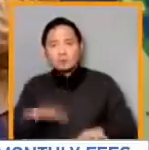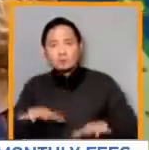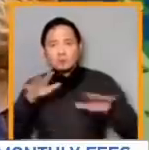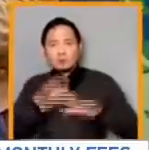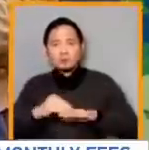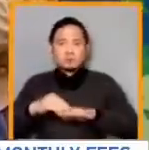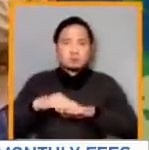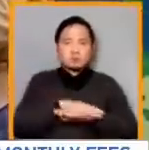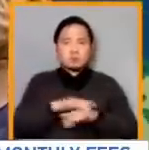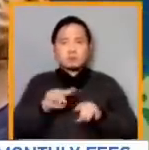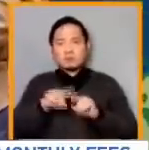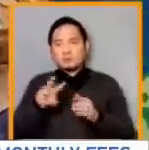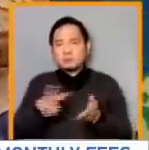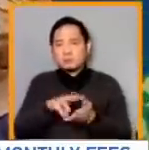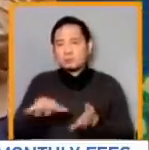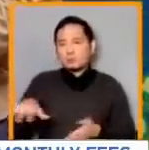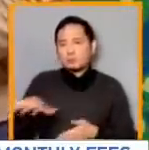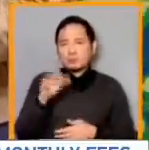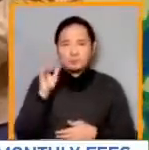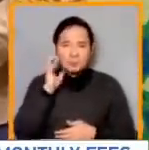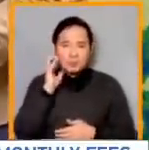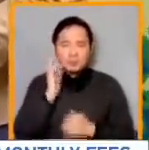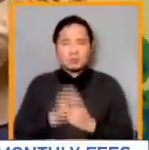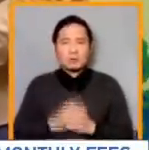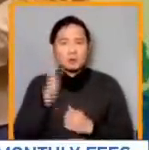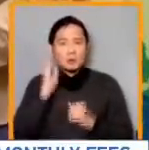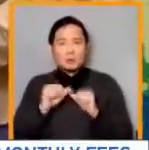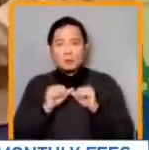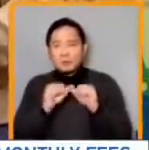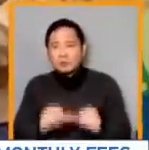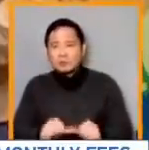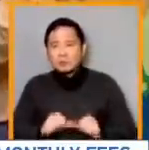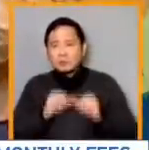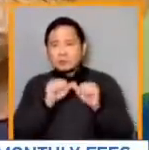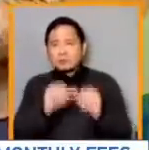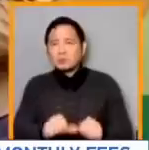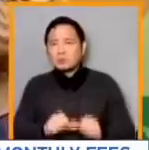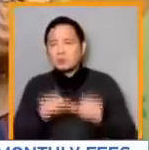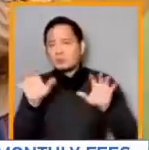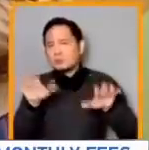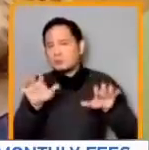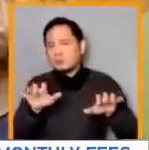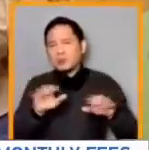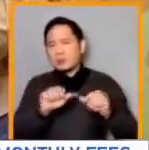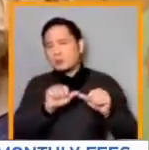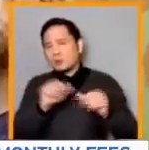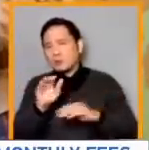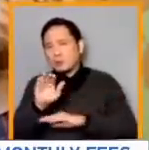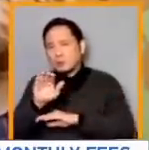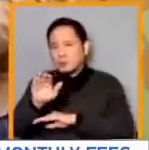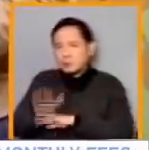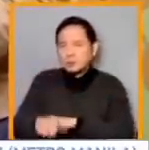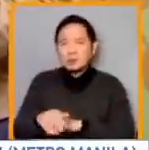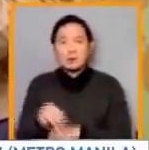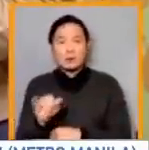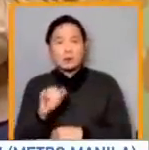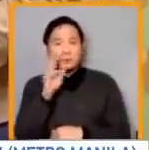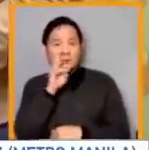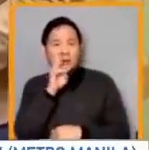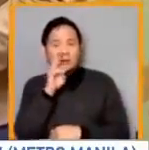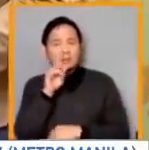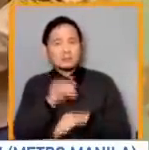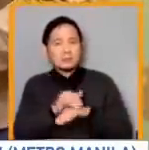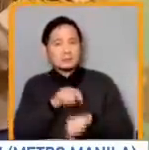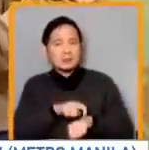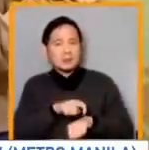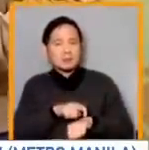Mindanao. Magtutuloy-tuloy yung mga pag-uulan na yan sa Mindanao hanggang sa hapon at posibleng dito sa Visayas pagdating ng gabi ay